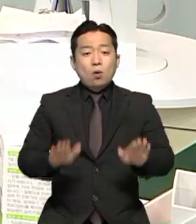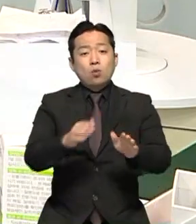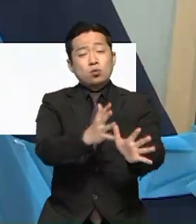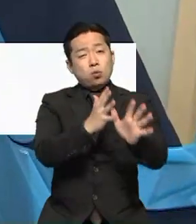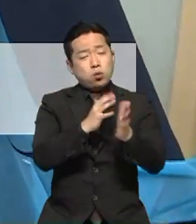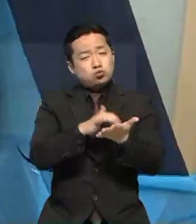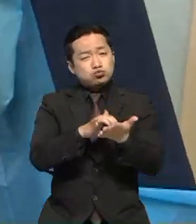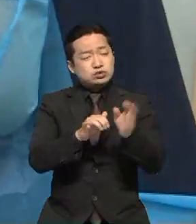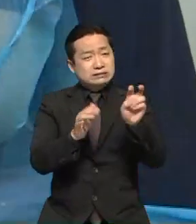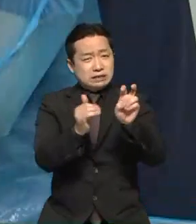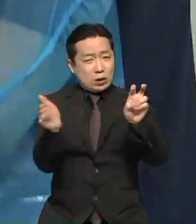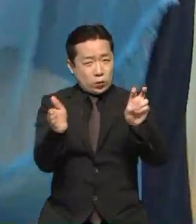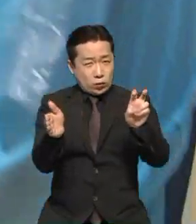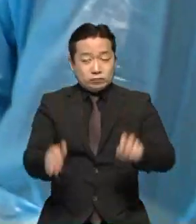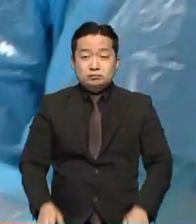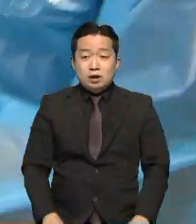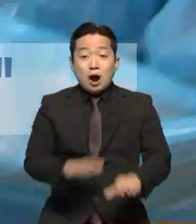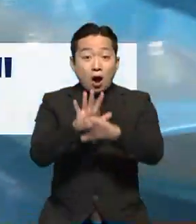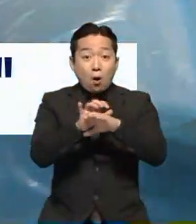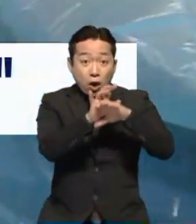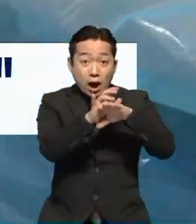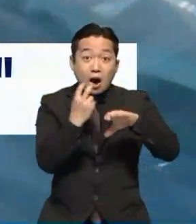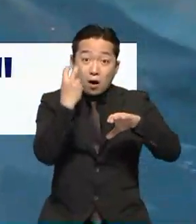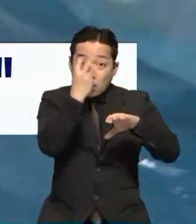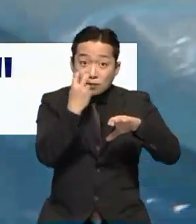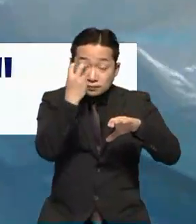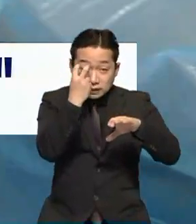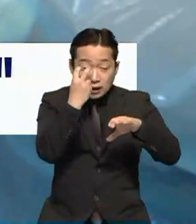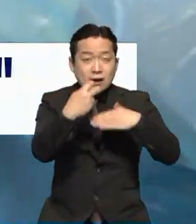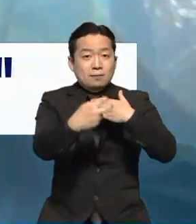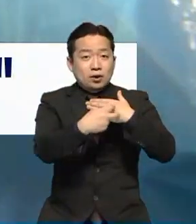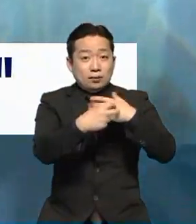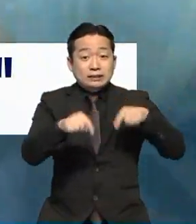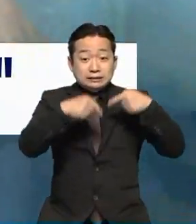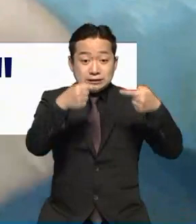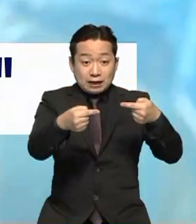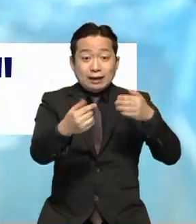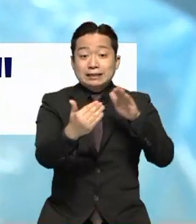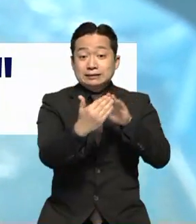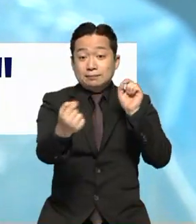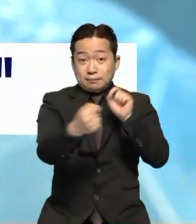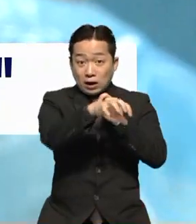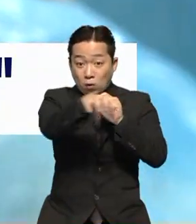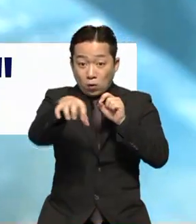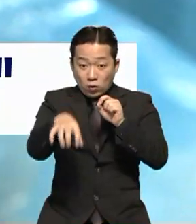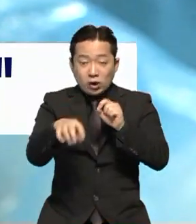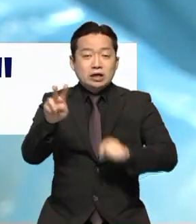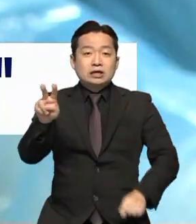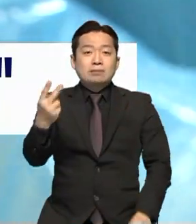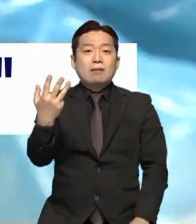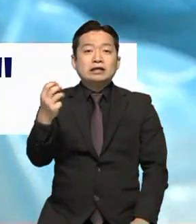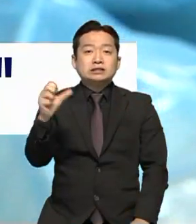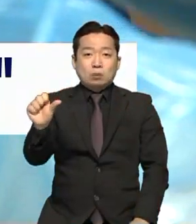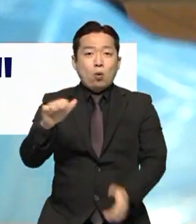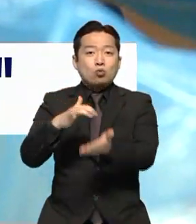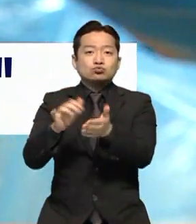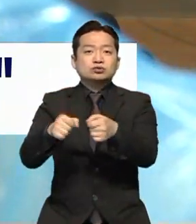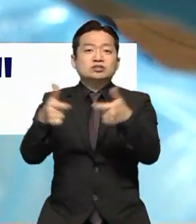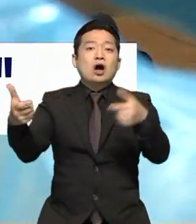같아요. 이렇게 코로나19 검사와 진료에 참여한 동네 병의원은 285곳으로